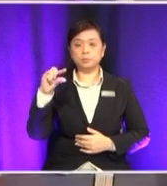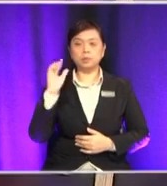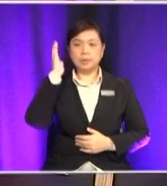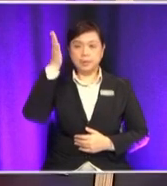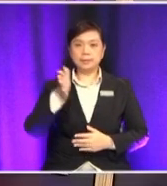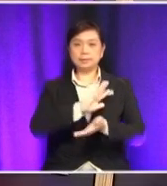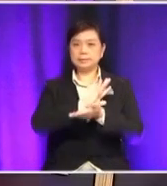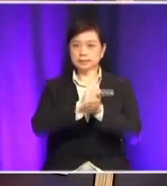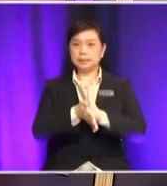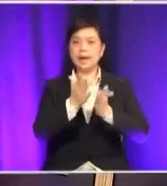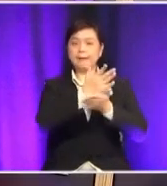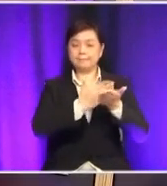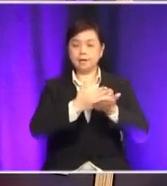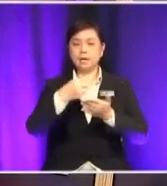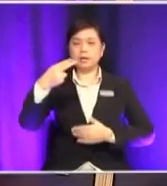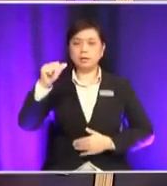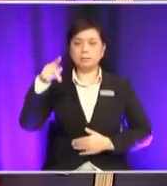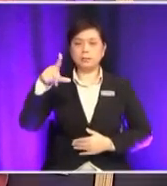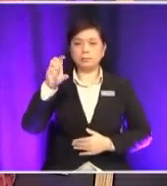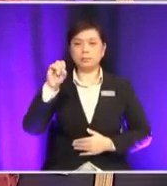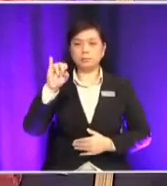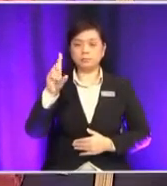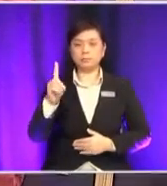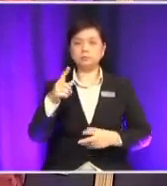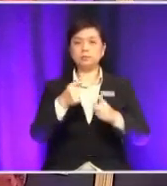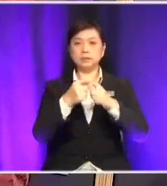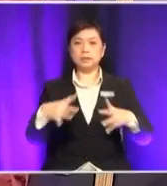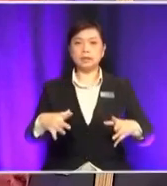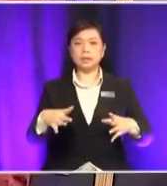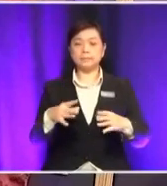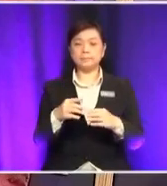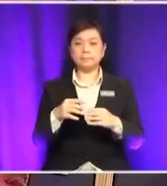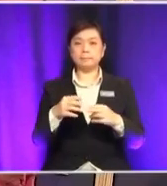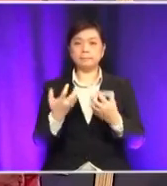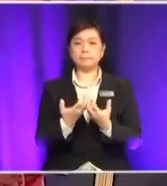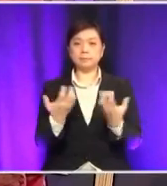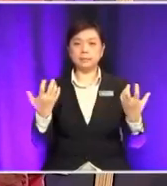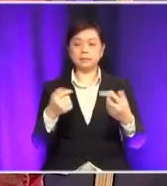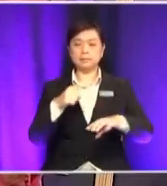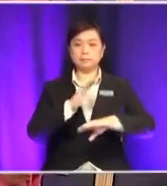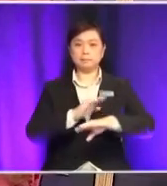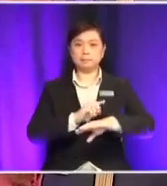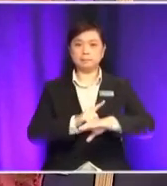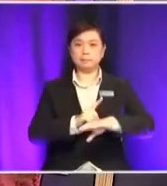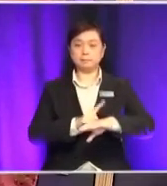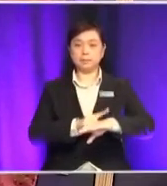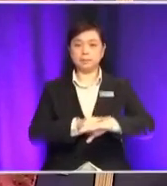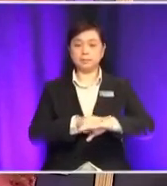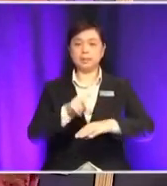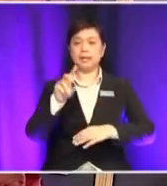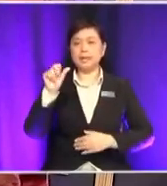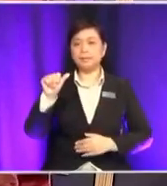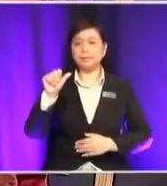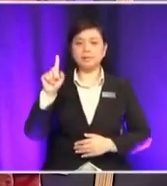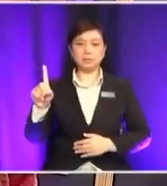headlord bermaksud satu itu homolog dia Sudah terpisah semasa Ana fasa satu oke itu fungsi penting